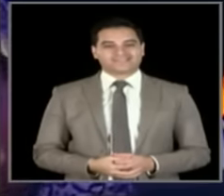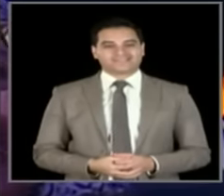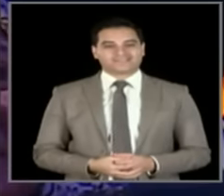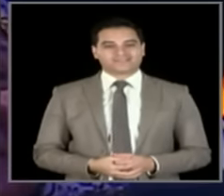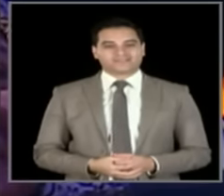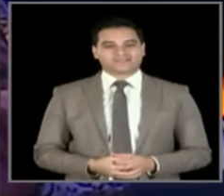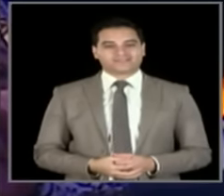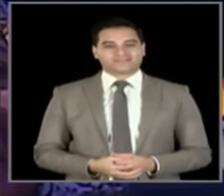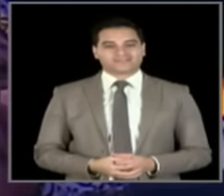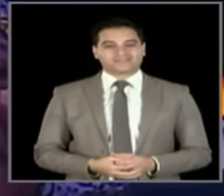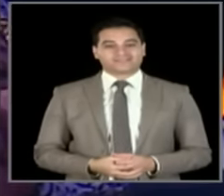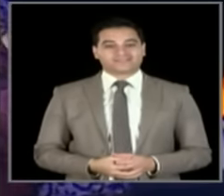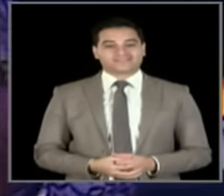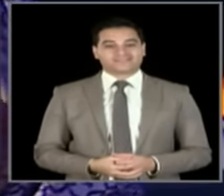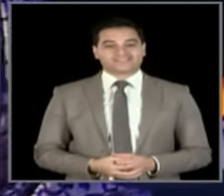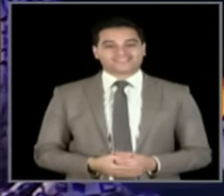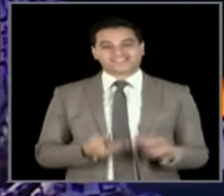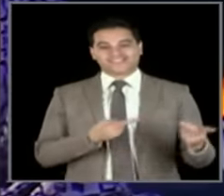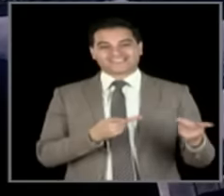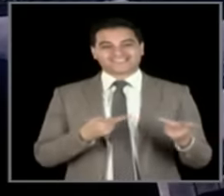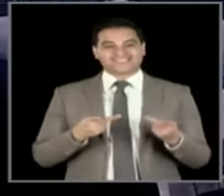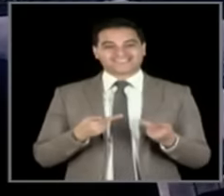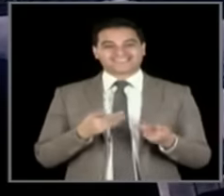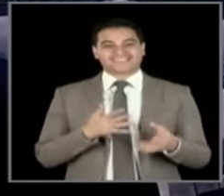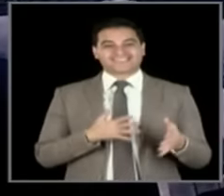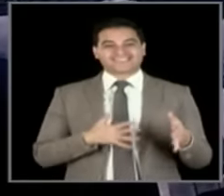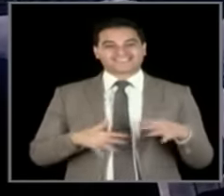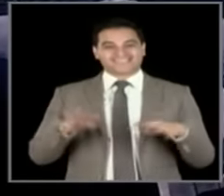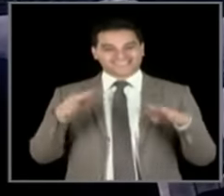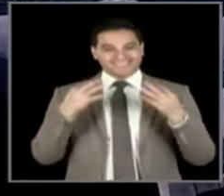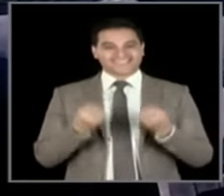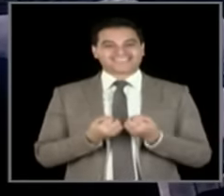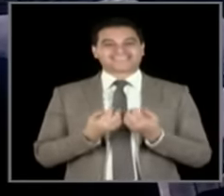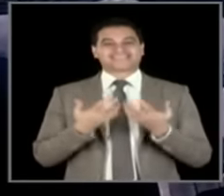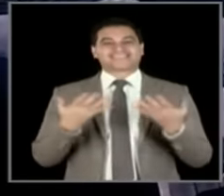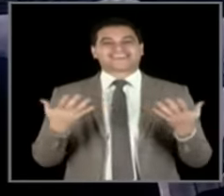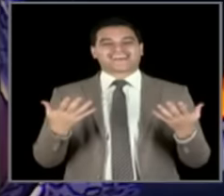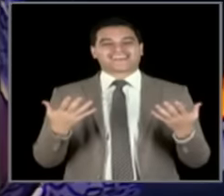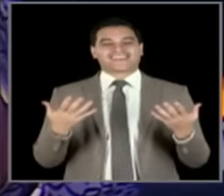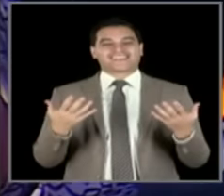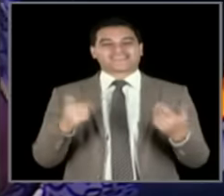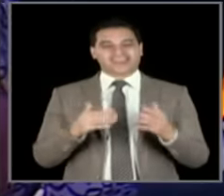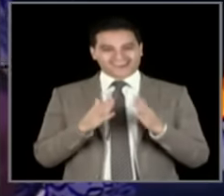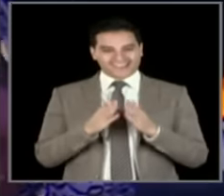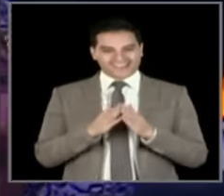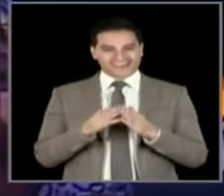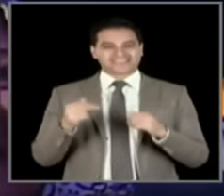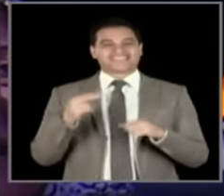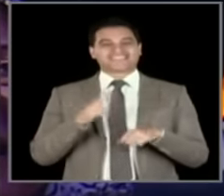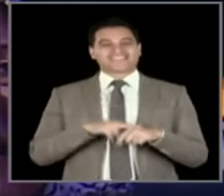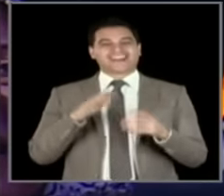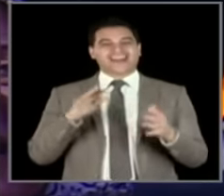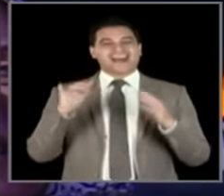قدم يلا. ضيوفنا استوديو مشاهدينا الكرام في مصر والعالم